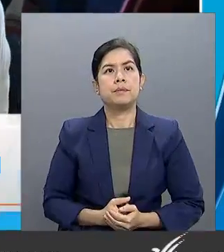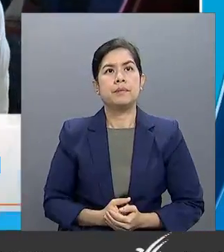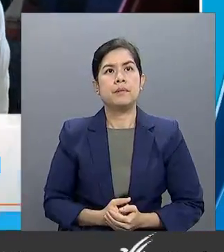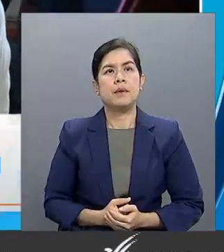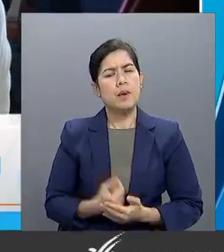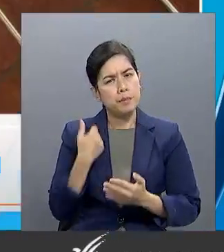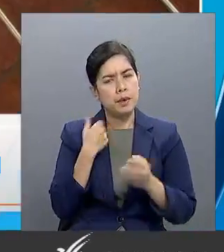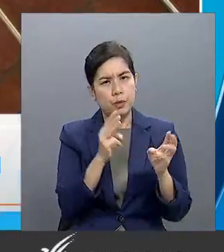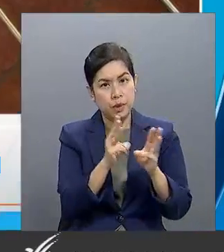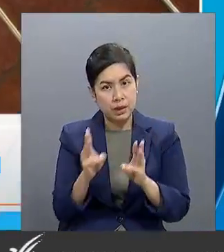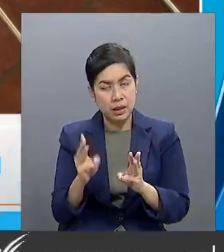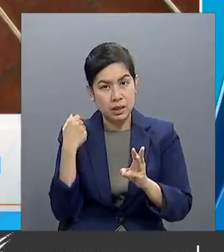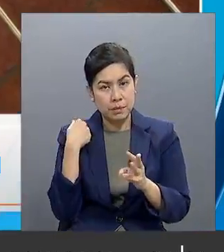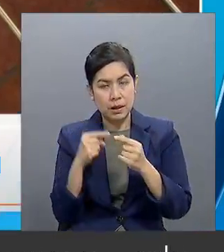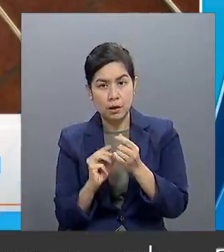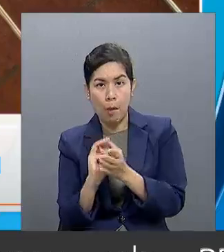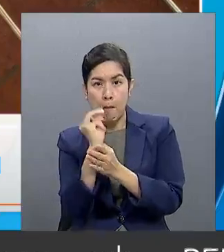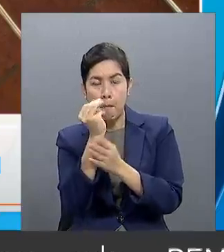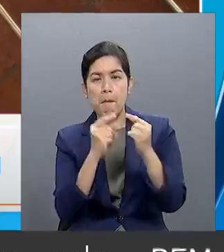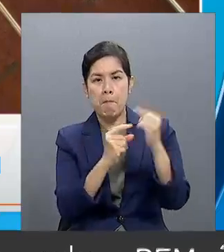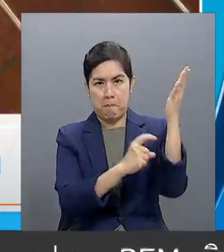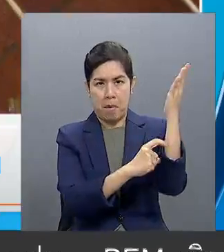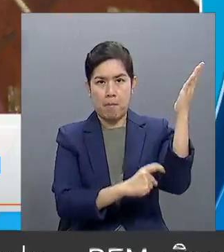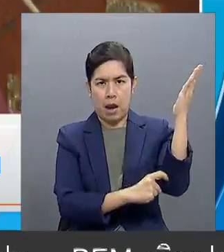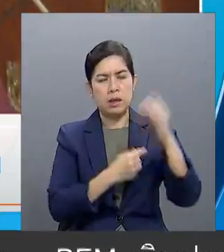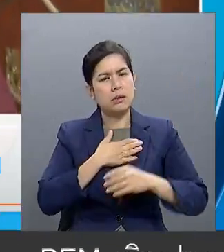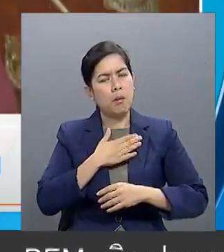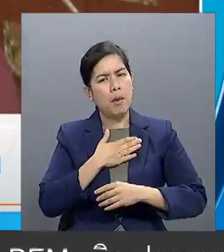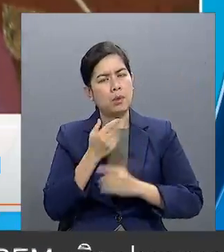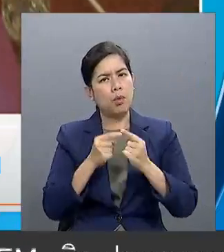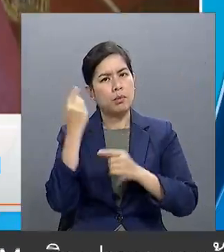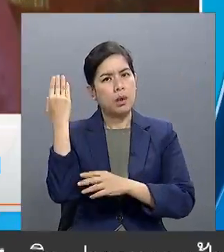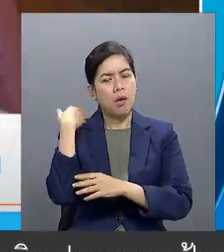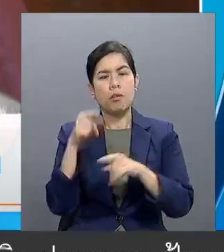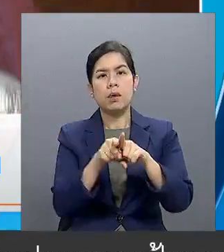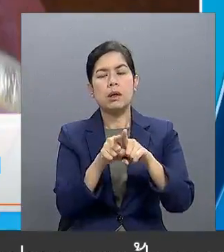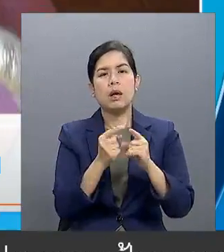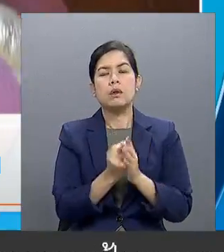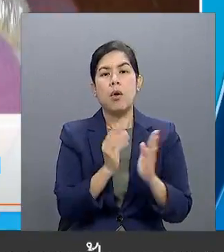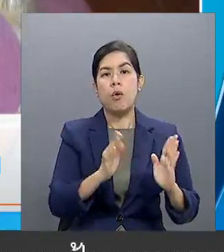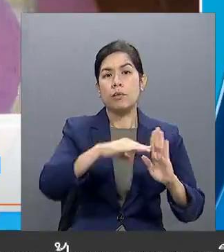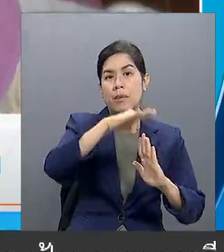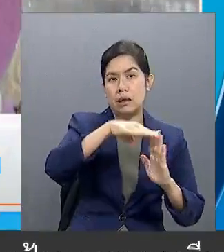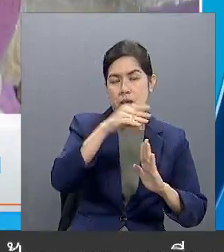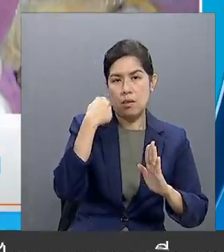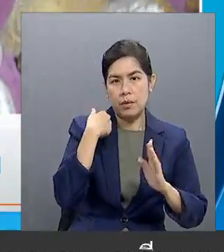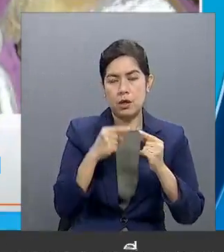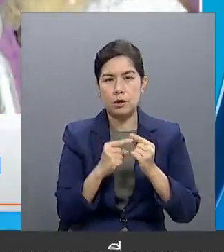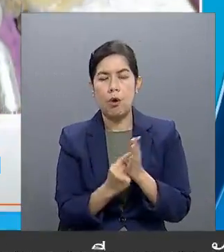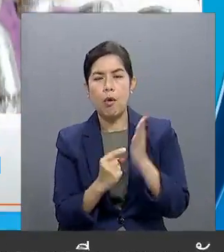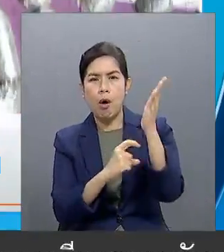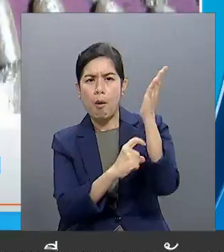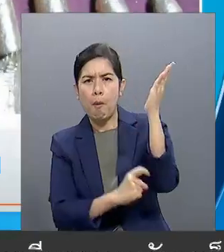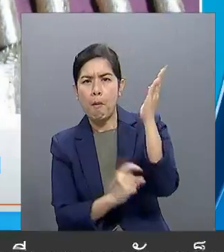หรับการทำไม้ไผ่เพราะว่าแถวบ้านผมเนี่ยเมื่อก่อนนี้คือคนทางแถบภาคเหนือจะนิยมเอาไม้ไผ่มาสานเป็นแคร่บ้างเป็น เครื่องใ